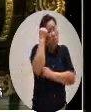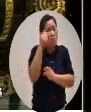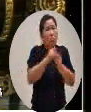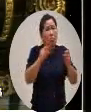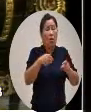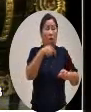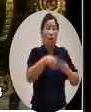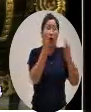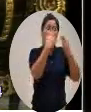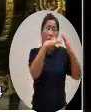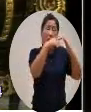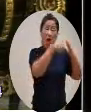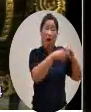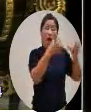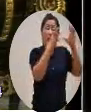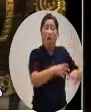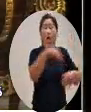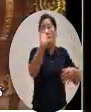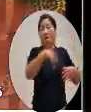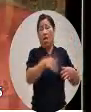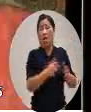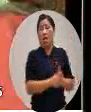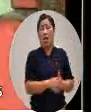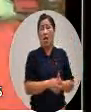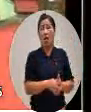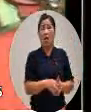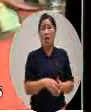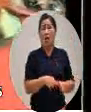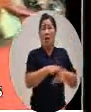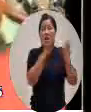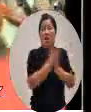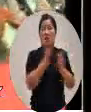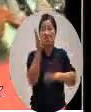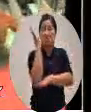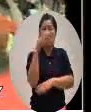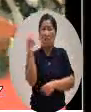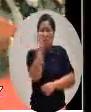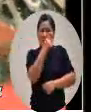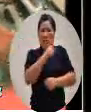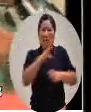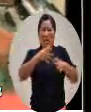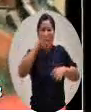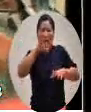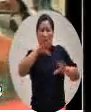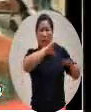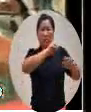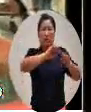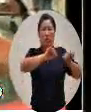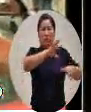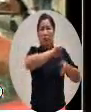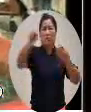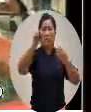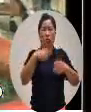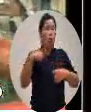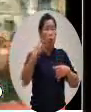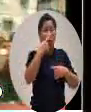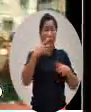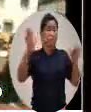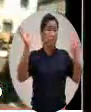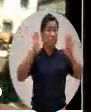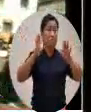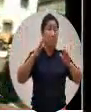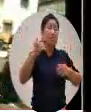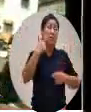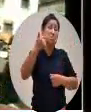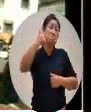學校都還沒去後還沒去所以大家都沒有說小孩子是大